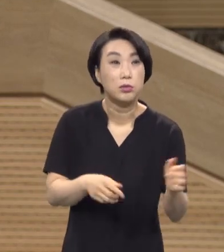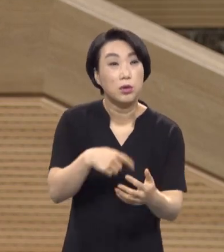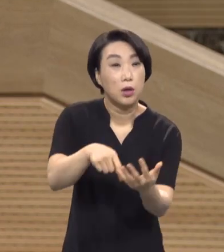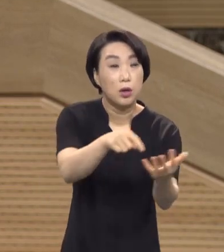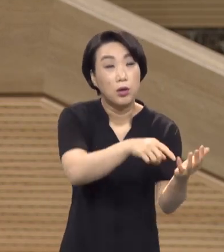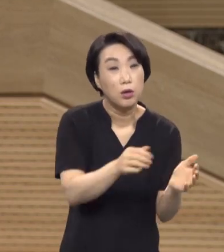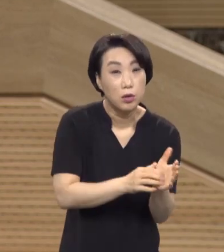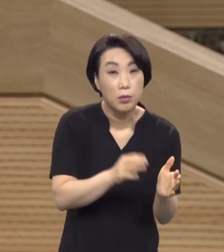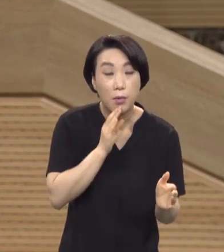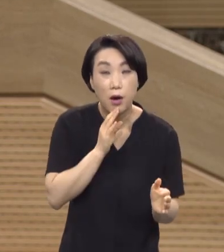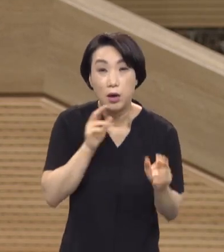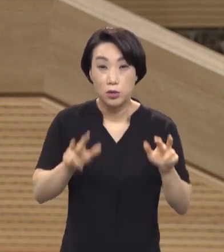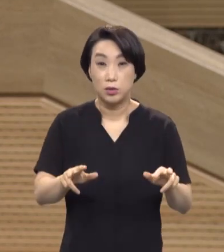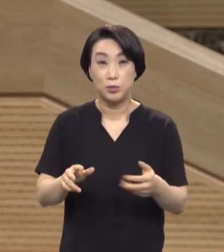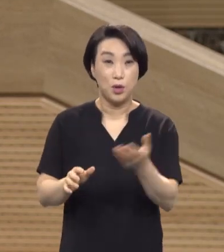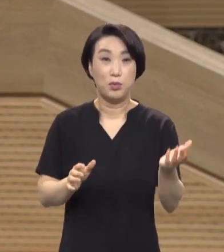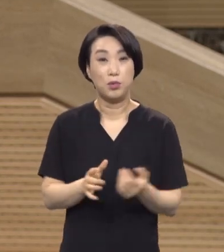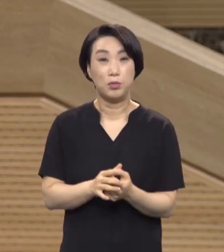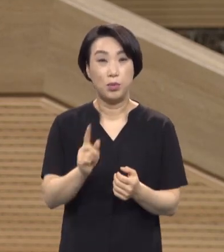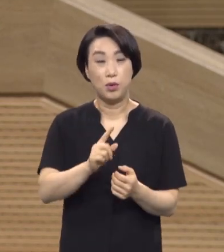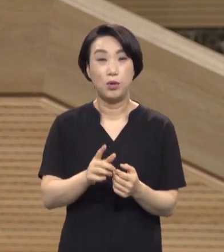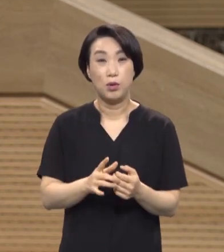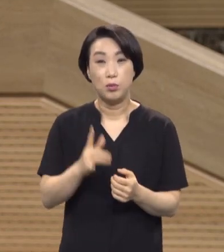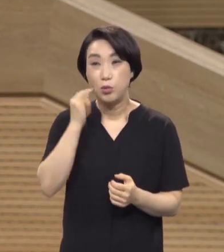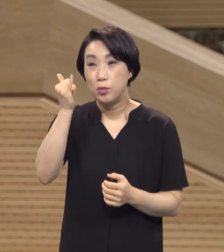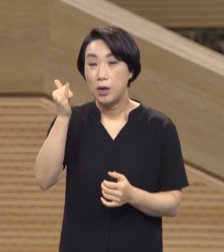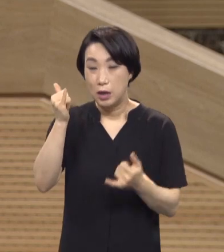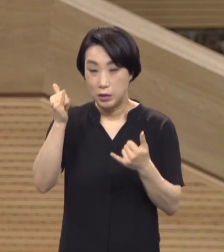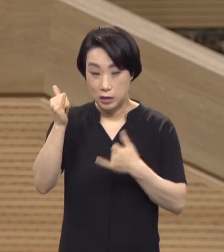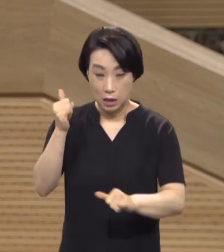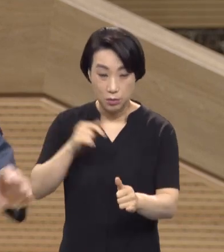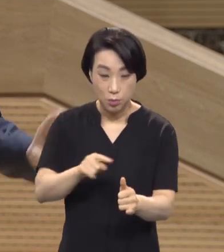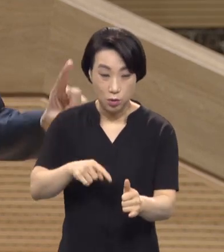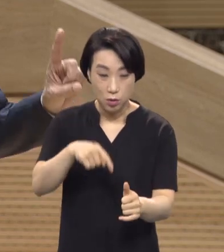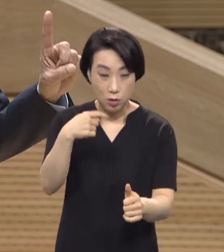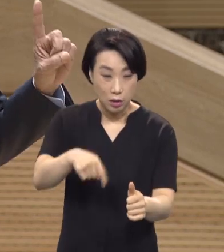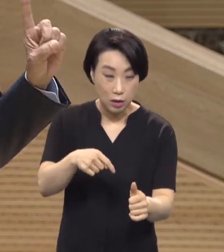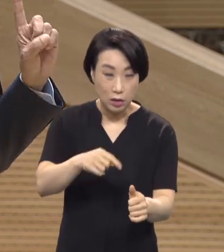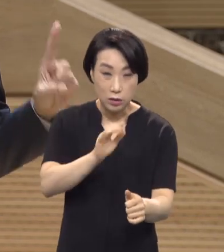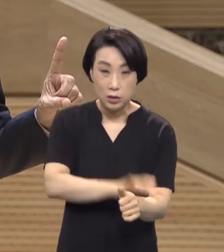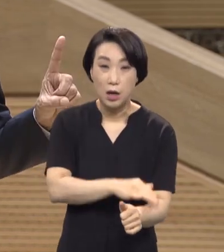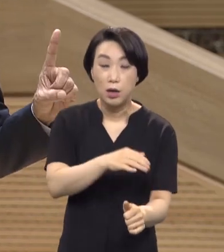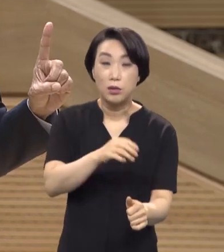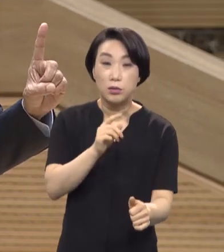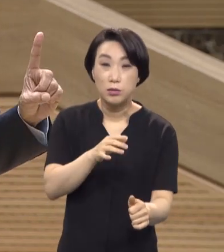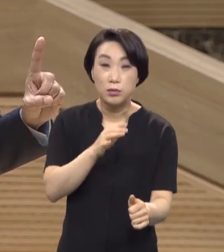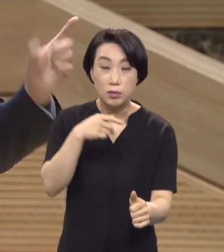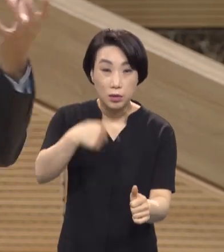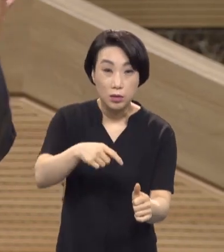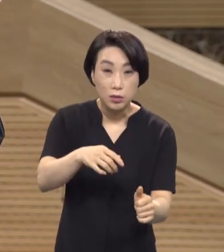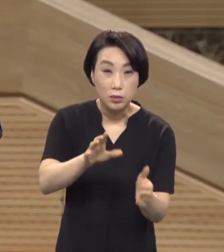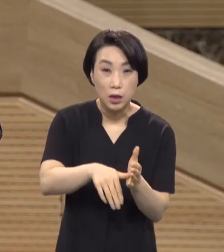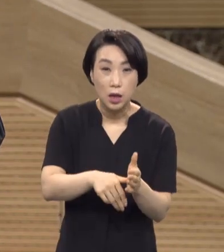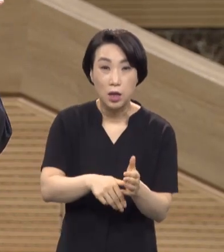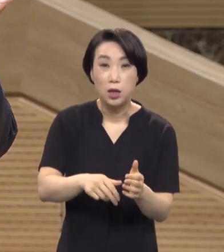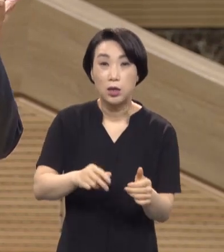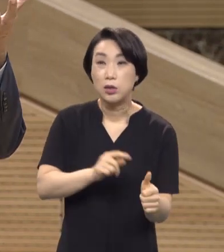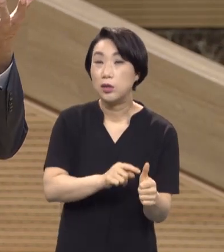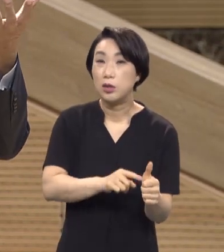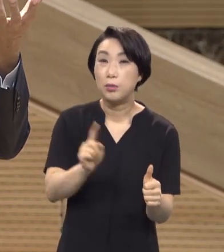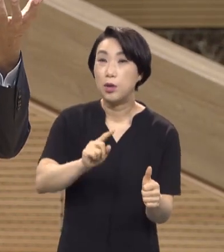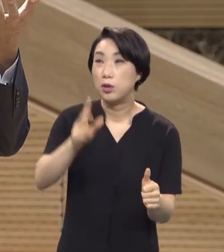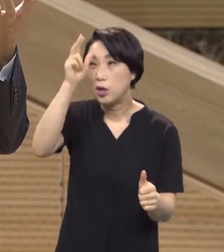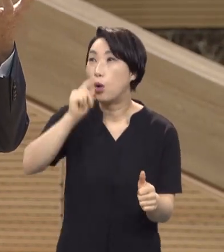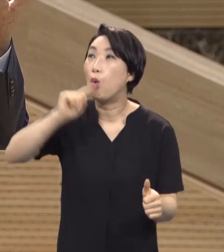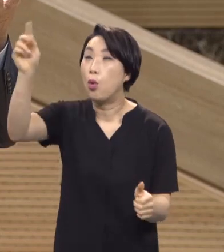뭐, 부모가 애들이 잘못해서 야단치면 경찰서에 고발한다니까? 하나님의 법과 완전히